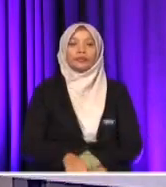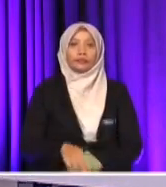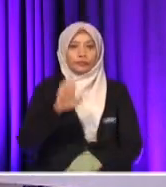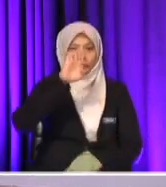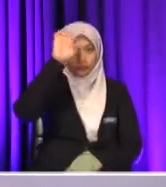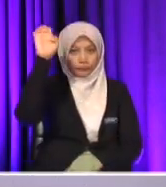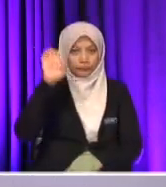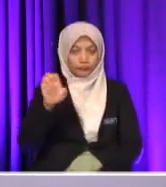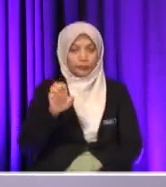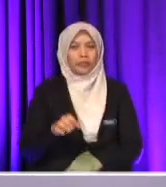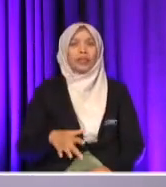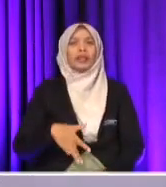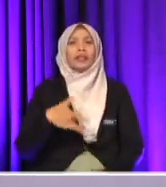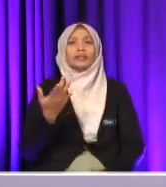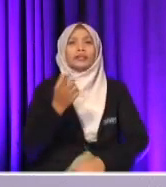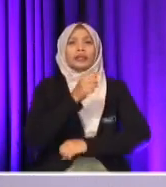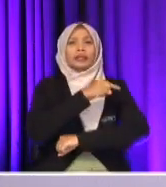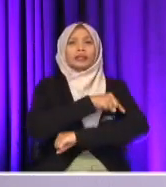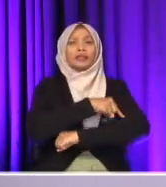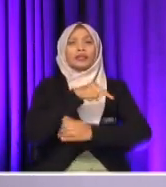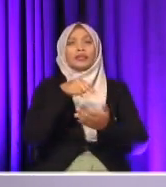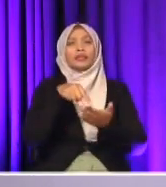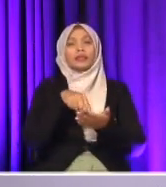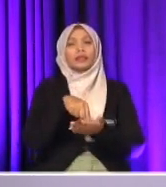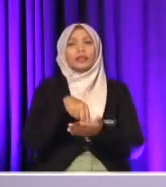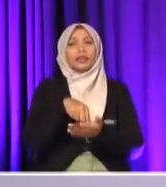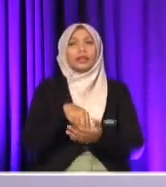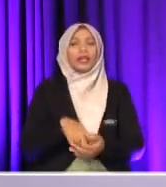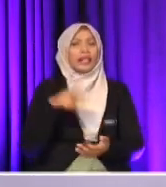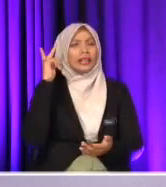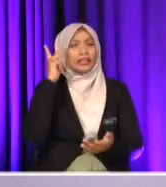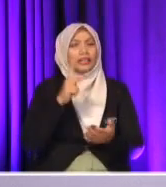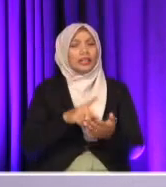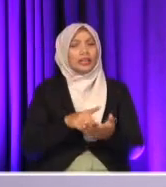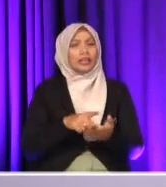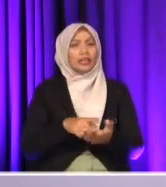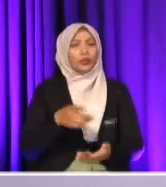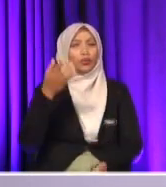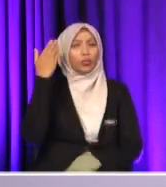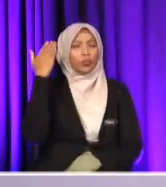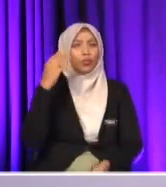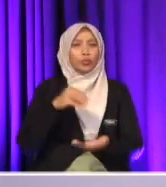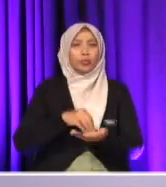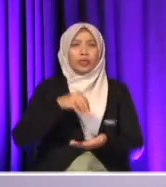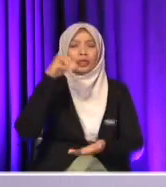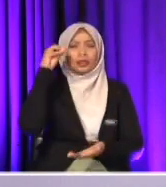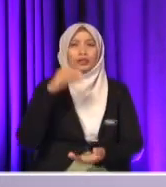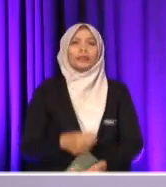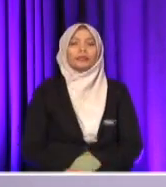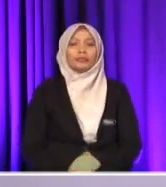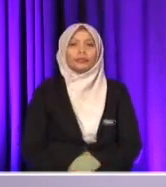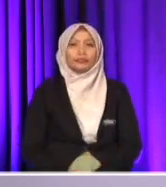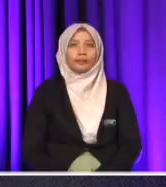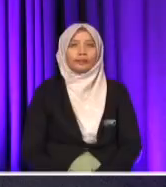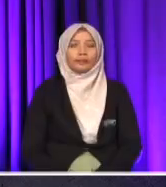hari ini. Hari ini rasa macam mengembalikan zaman-zaman belajar dululah. Siapa cakap PKE ini susah? Senang tau. Cikgu